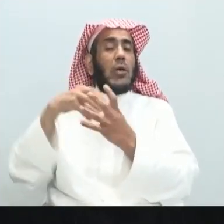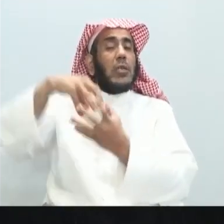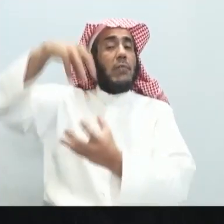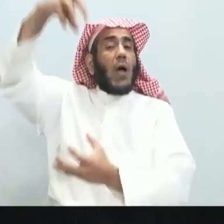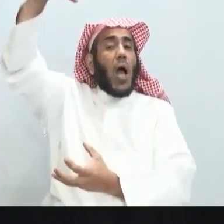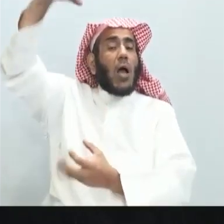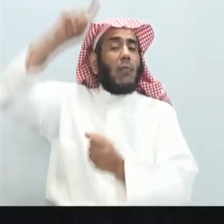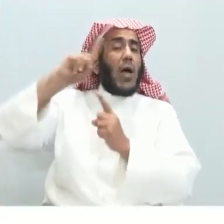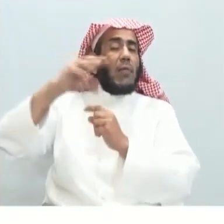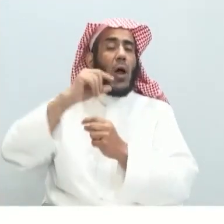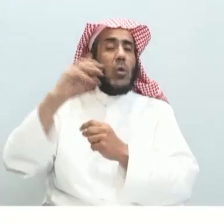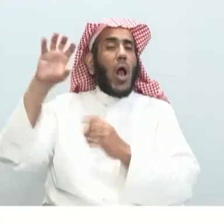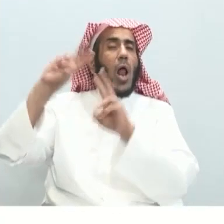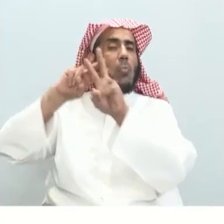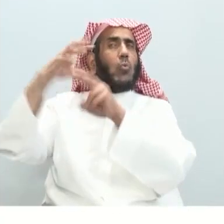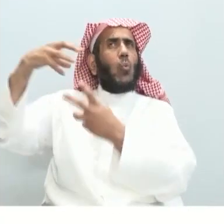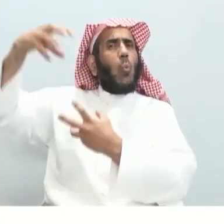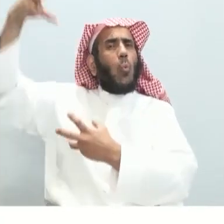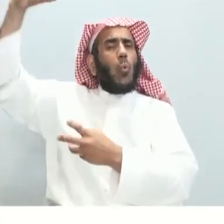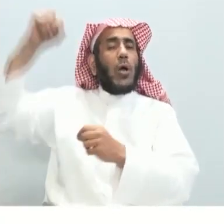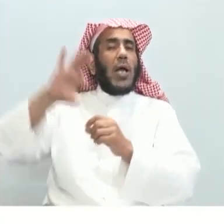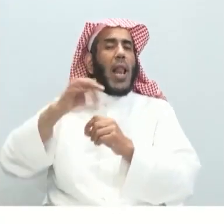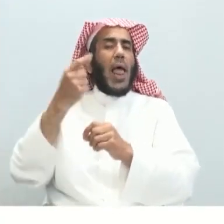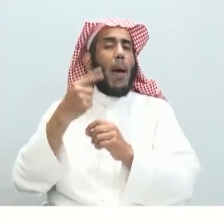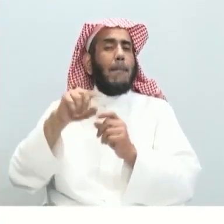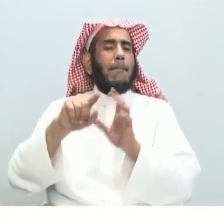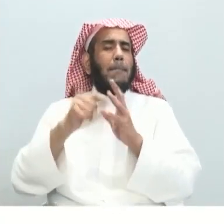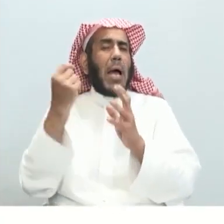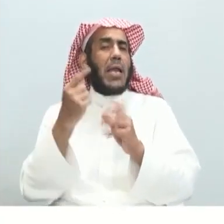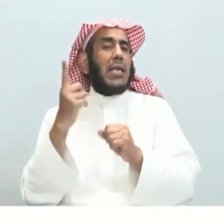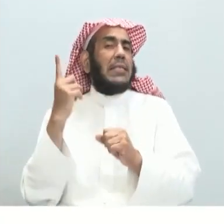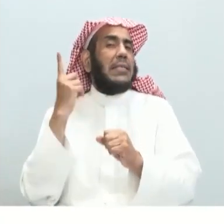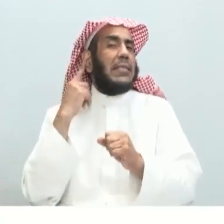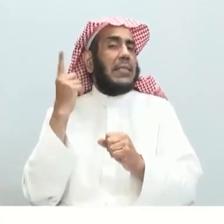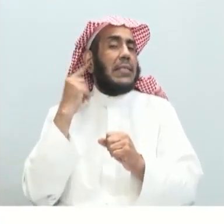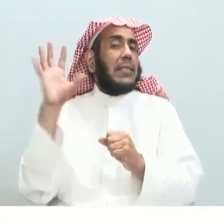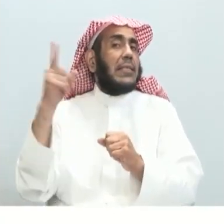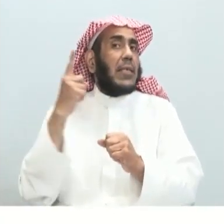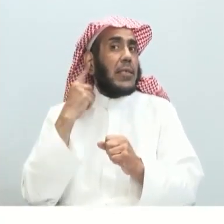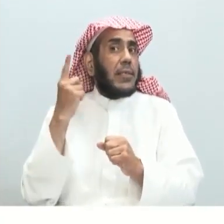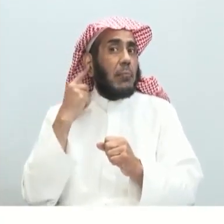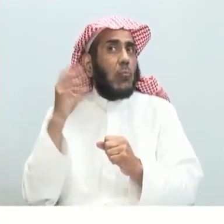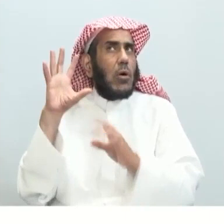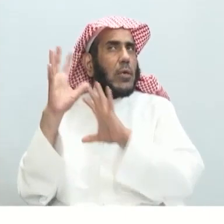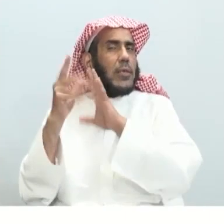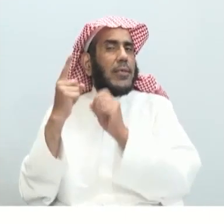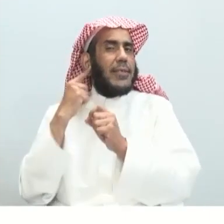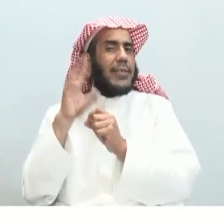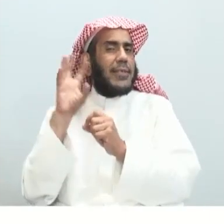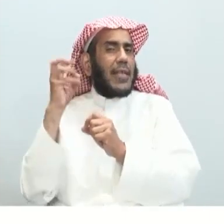ارتفاعه في قوله تعالى الا من استرق السمع ما المراد بقوله استرق السمع يعني